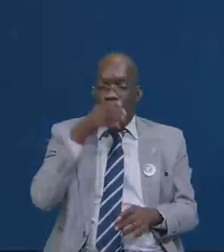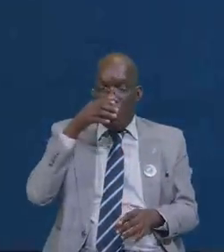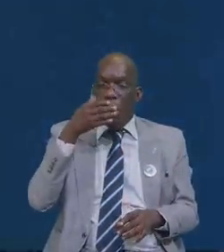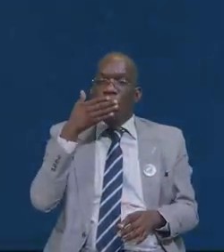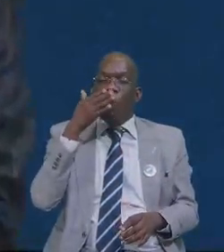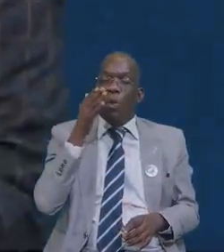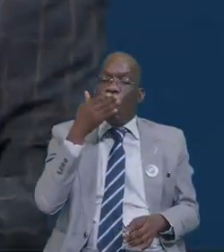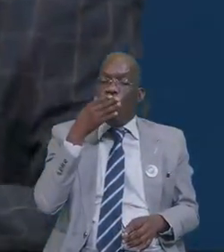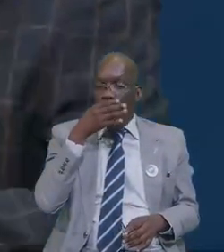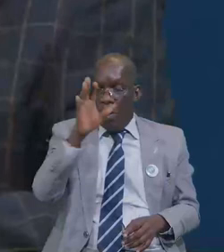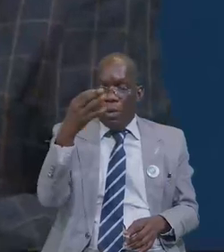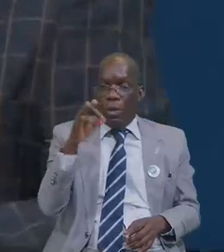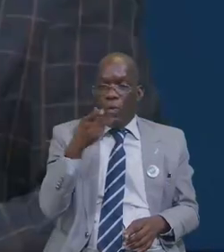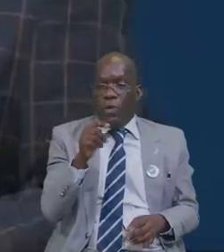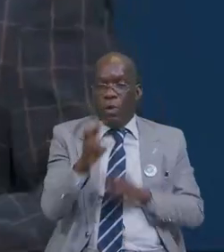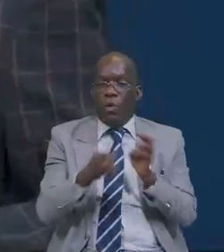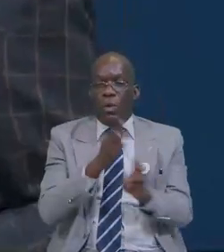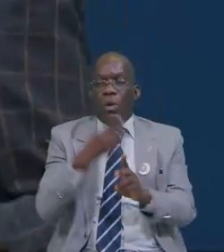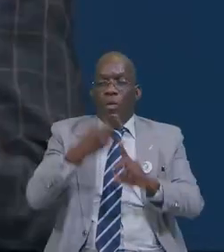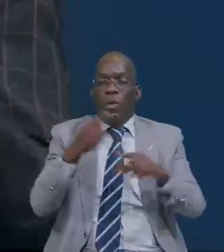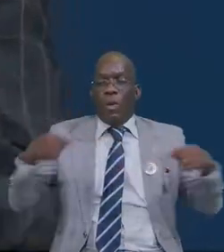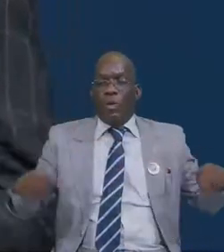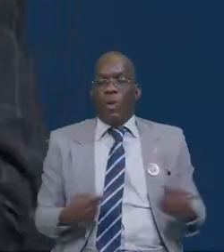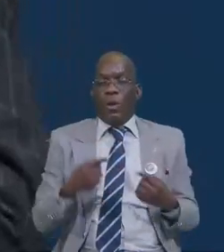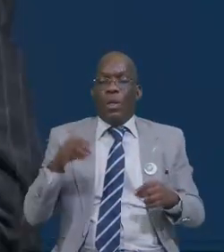monde, des douleurs du monde.